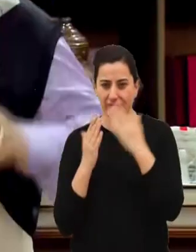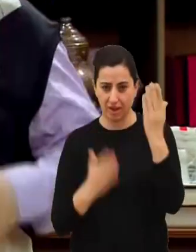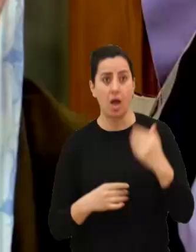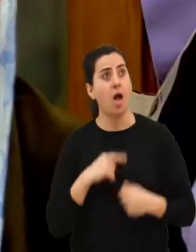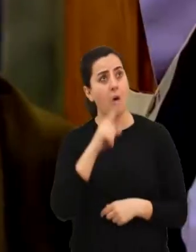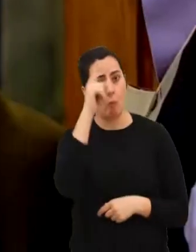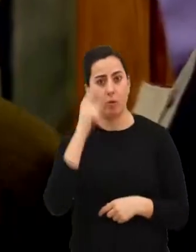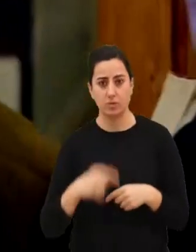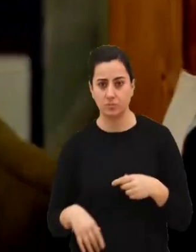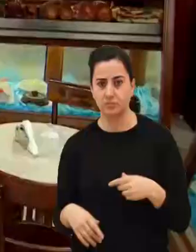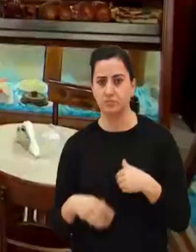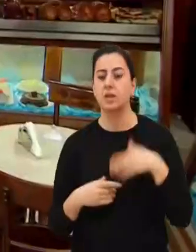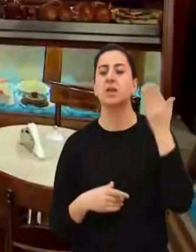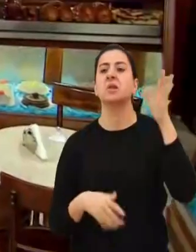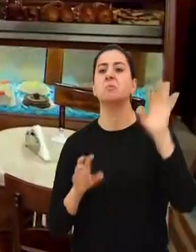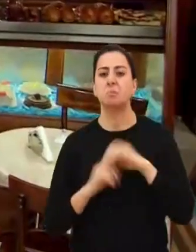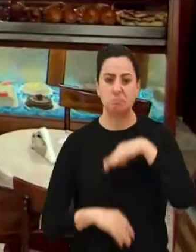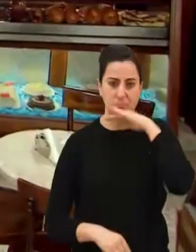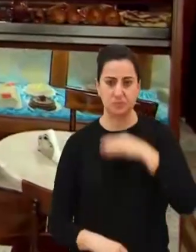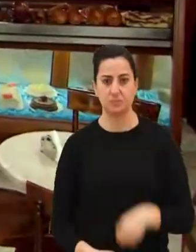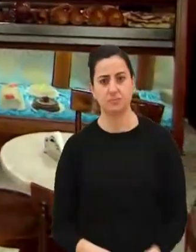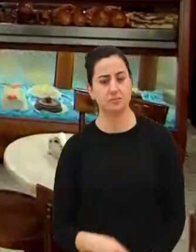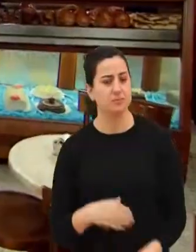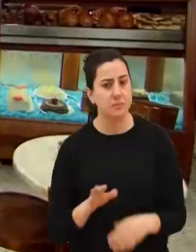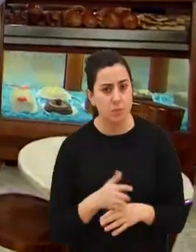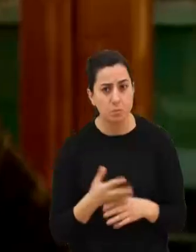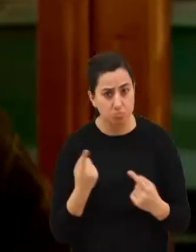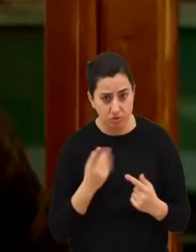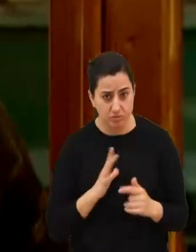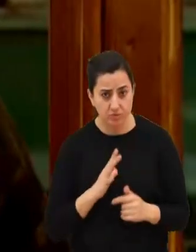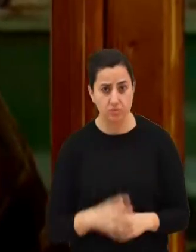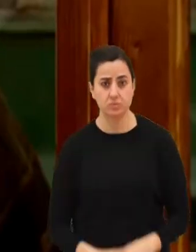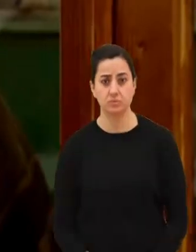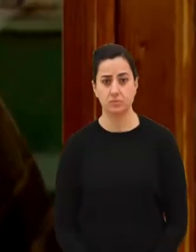yukarıda. Gitmeyecekim gari. Yok gidemem. Gider mi? Ne oldu yine?